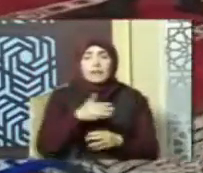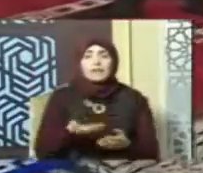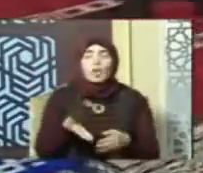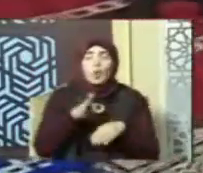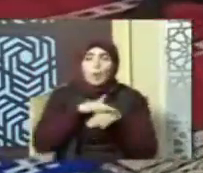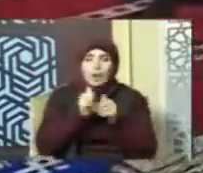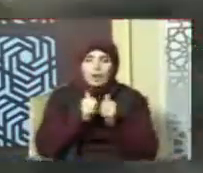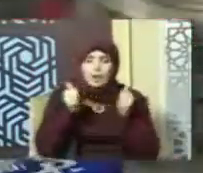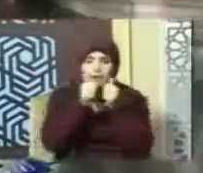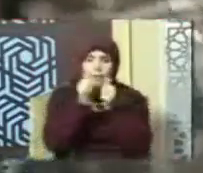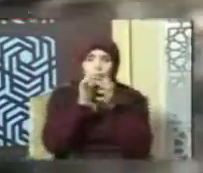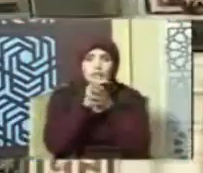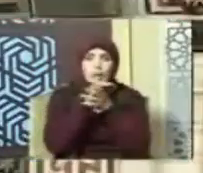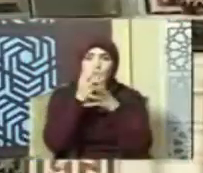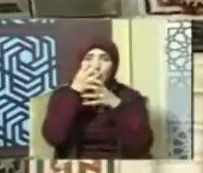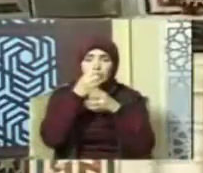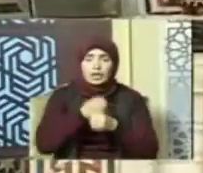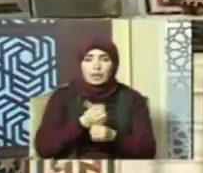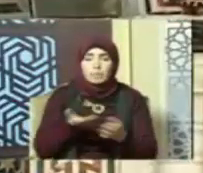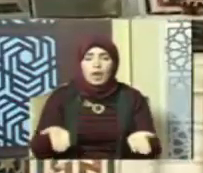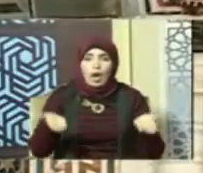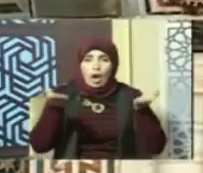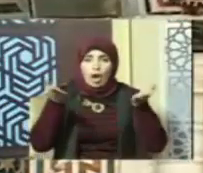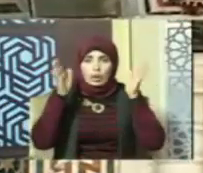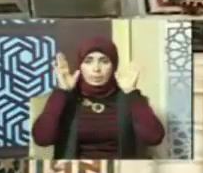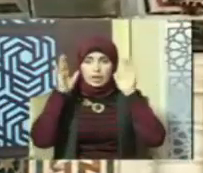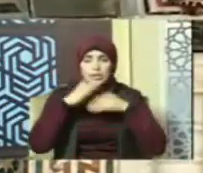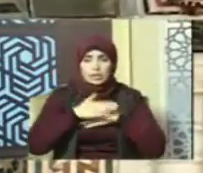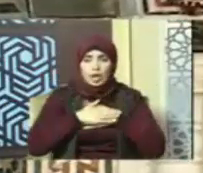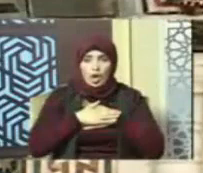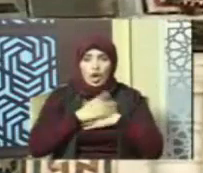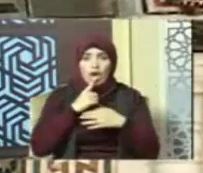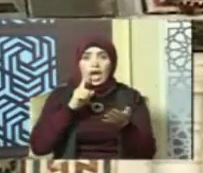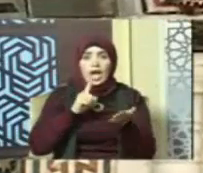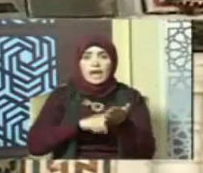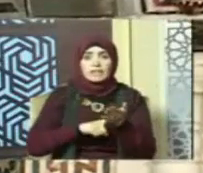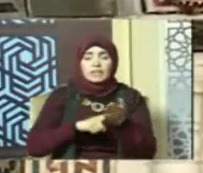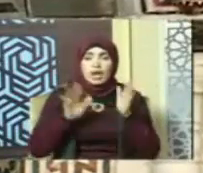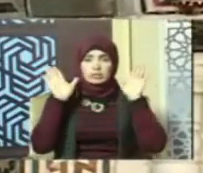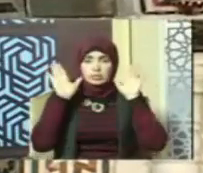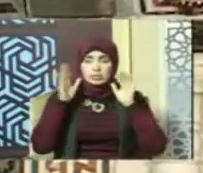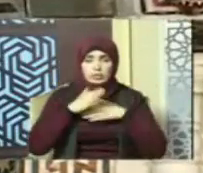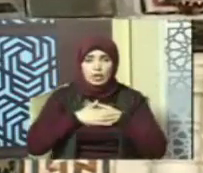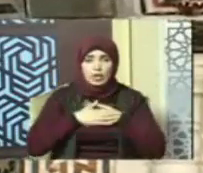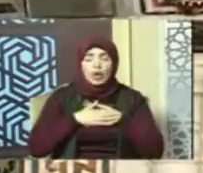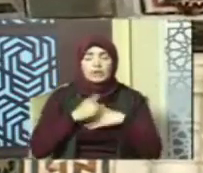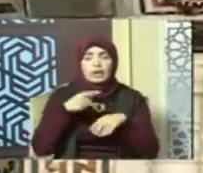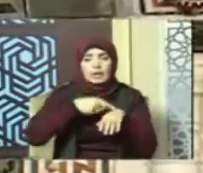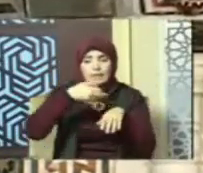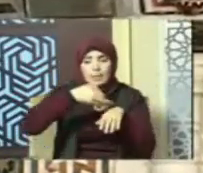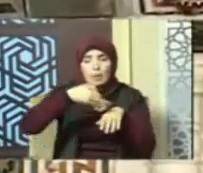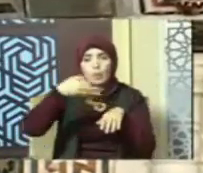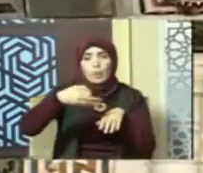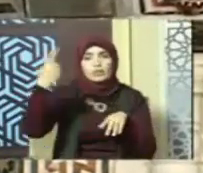وآله وصحبه وسلم. ويا عبد الله أقم الصلاة، إن الصلاة كانت على المؤمنين كتابا موقوتا.